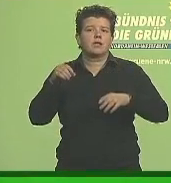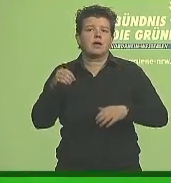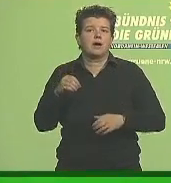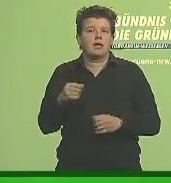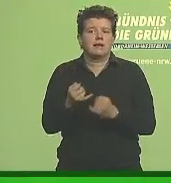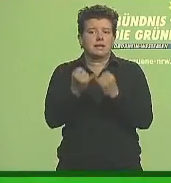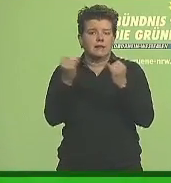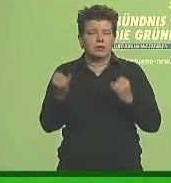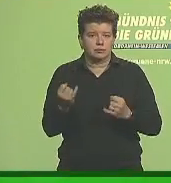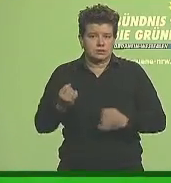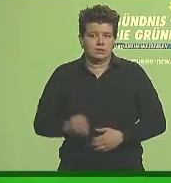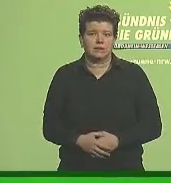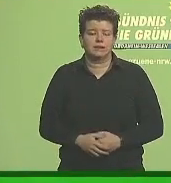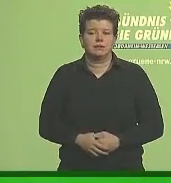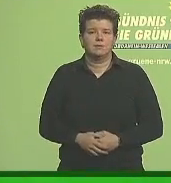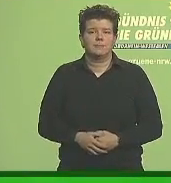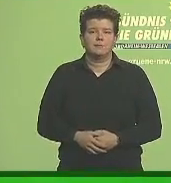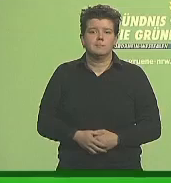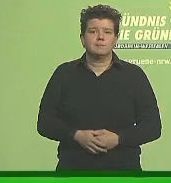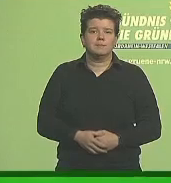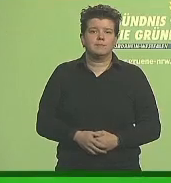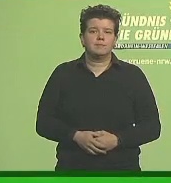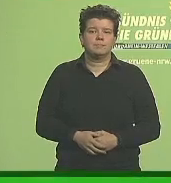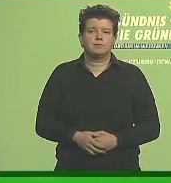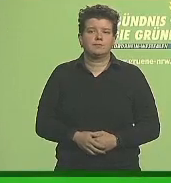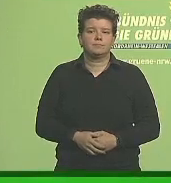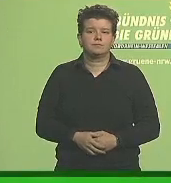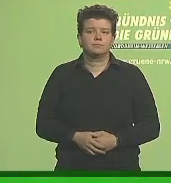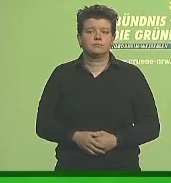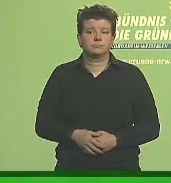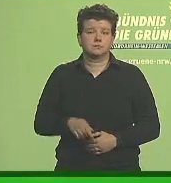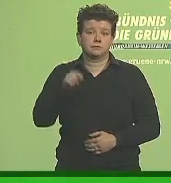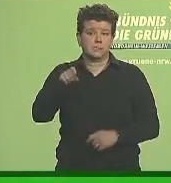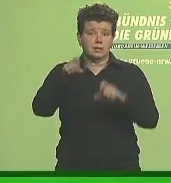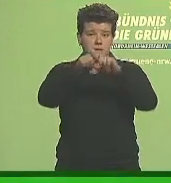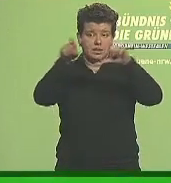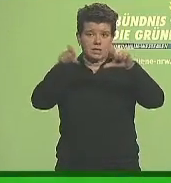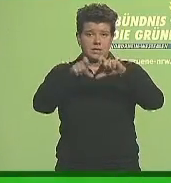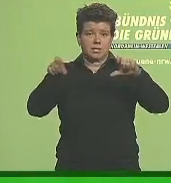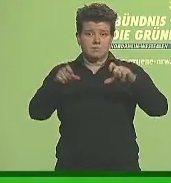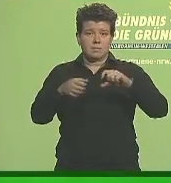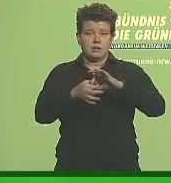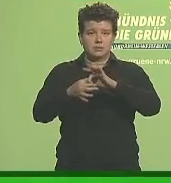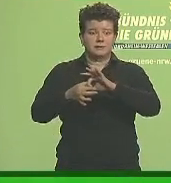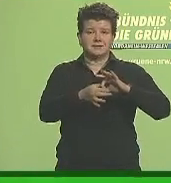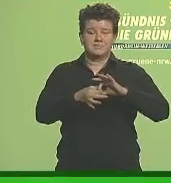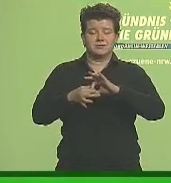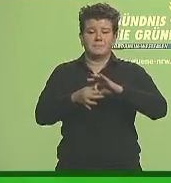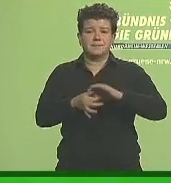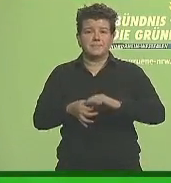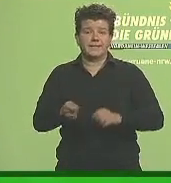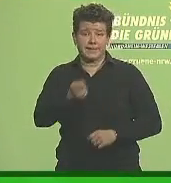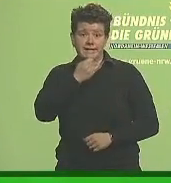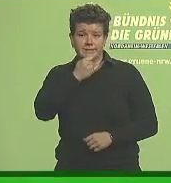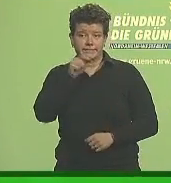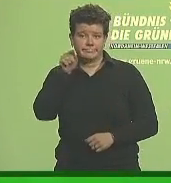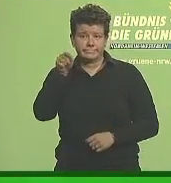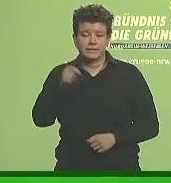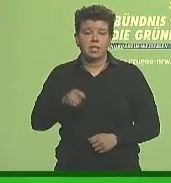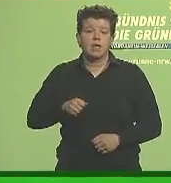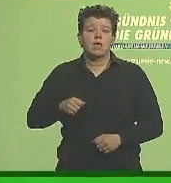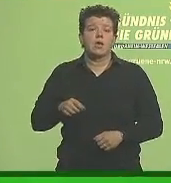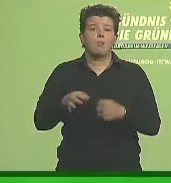werden. Zu diesen Themen werden wir als Grüne in Essen ausführlich im Bundestagswahlkampf Stellung